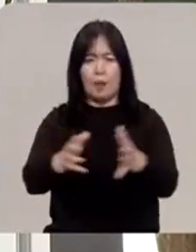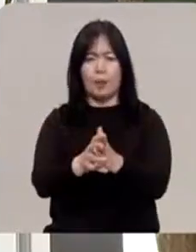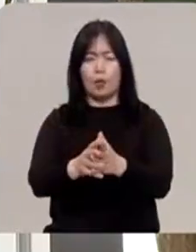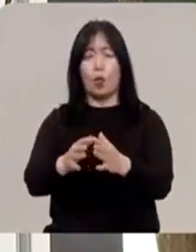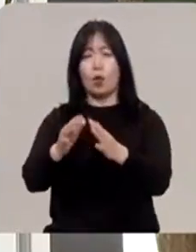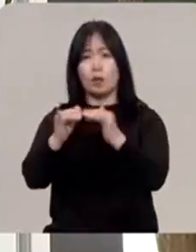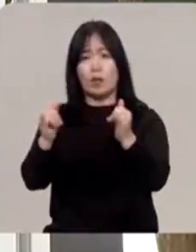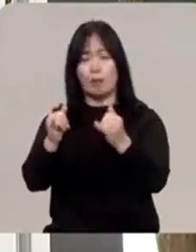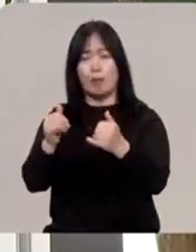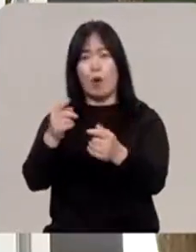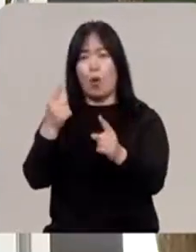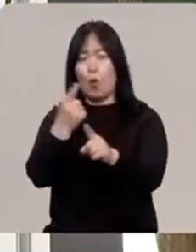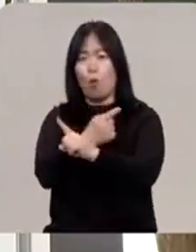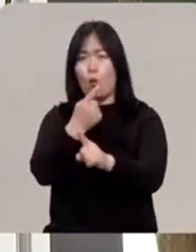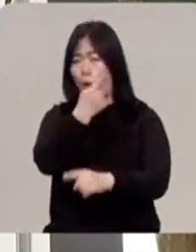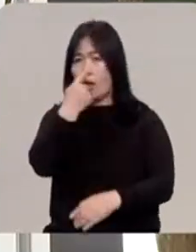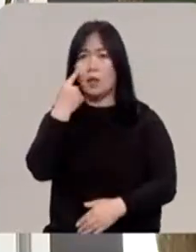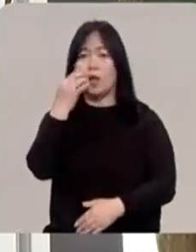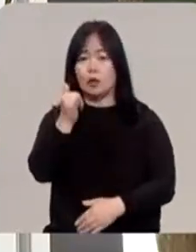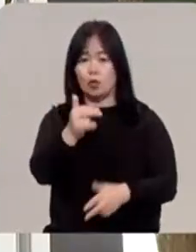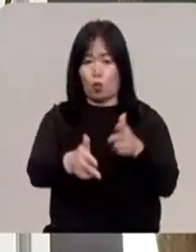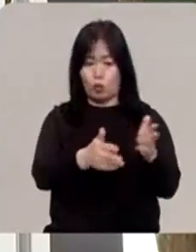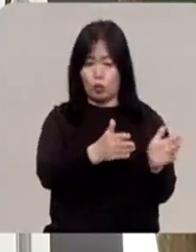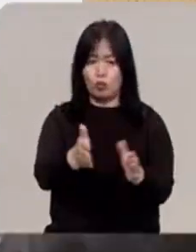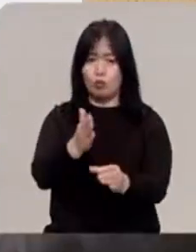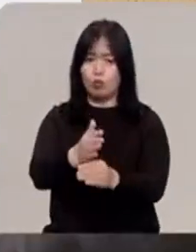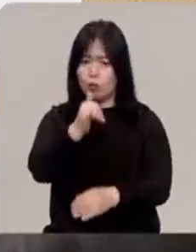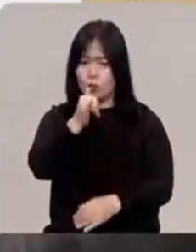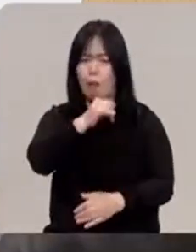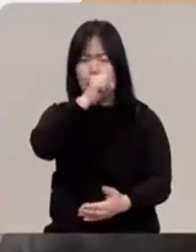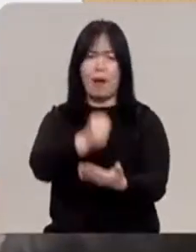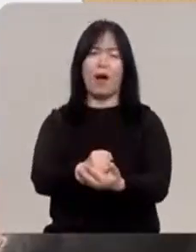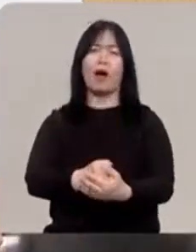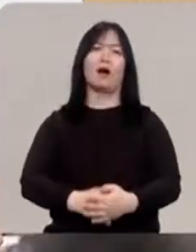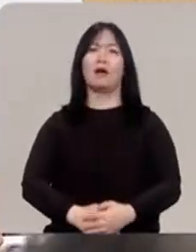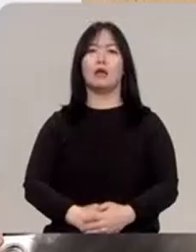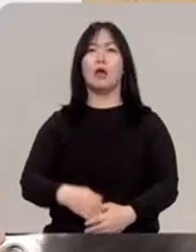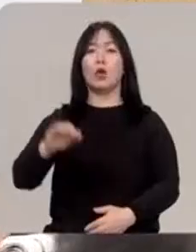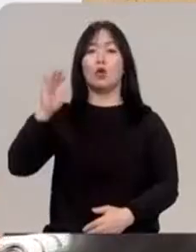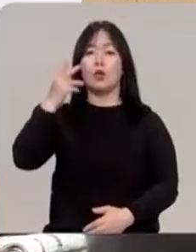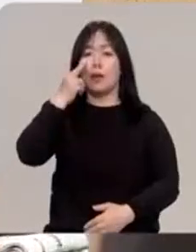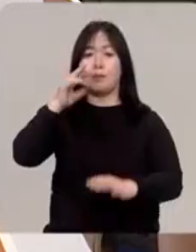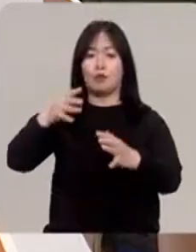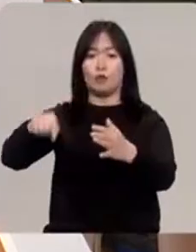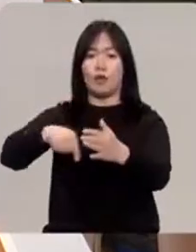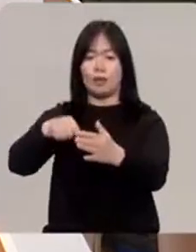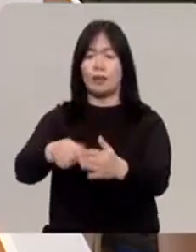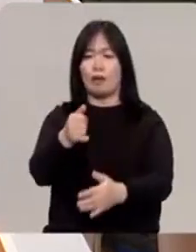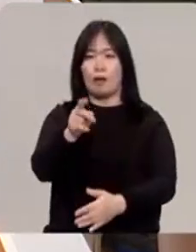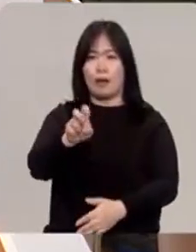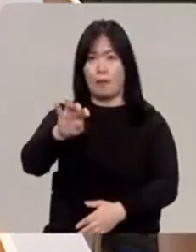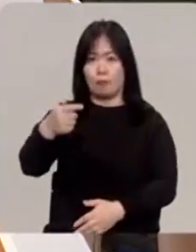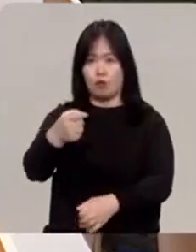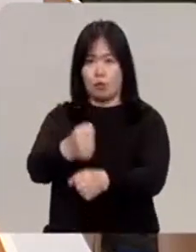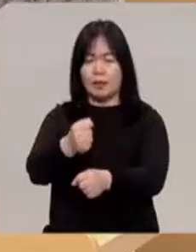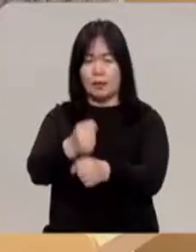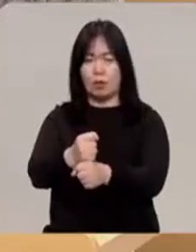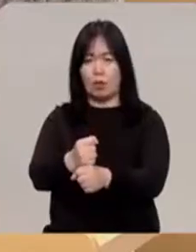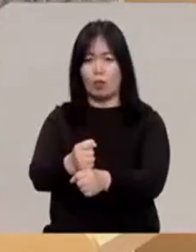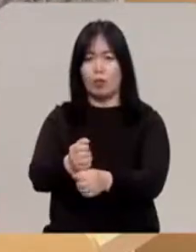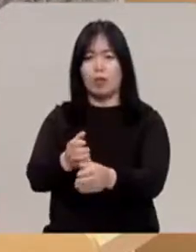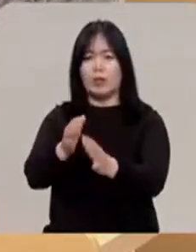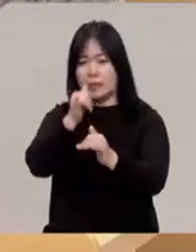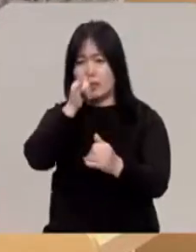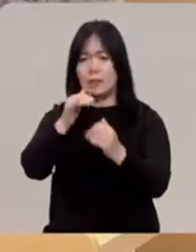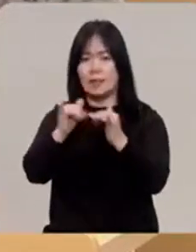발전해 있고 공장이 지금 준비되고 있고 최근 미국 중에서 햄프 재배하거나 연구중인 전문가들을